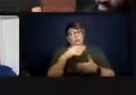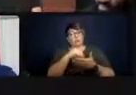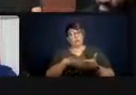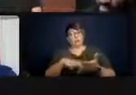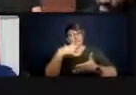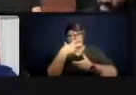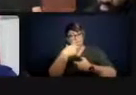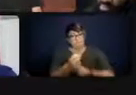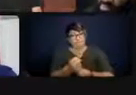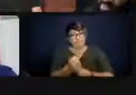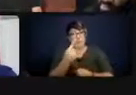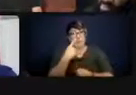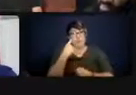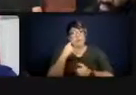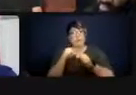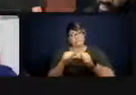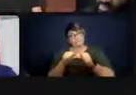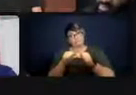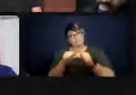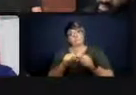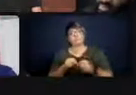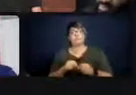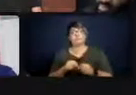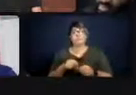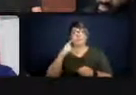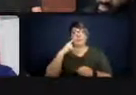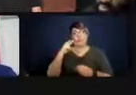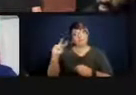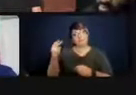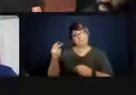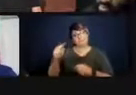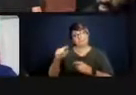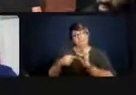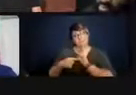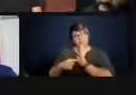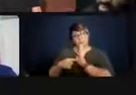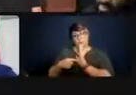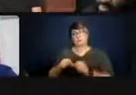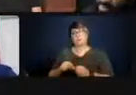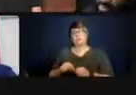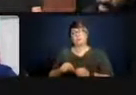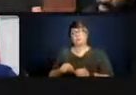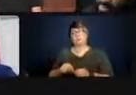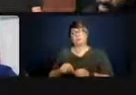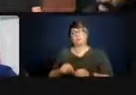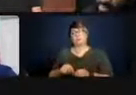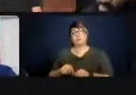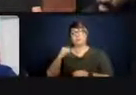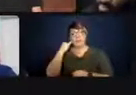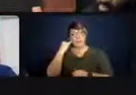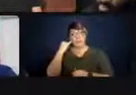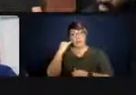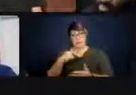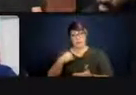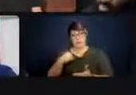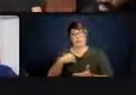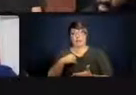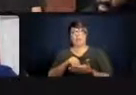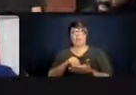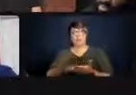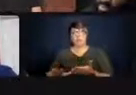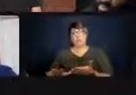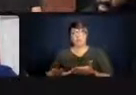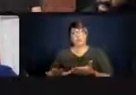Tumeona ya kuwa tumeweza kushirikiana na wanafunzi wetu ili tuhakikisha ya kuwa wanaendelea